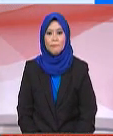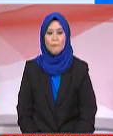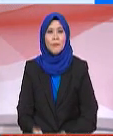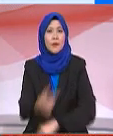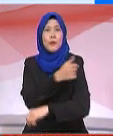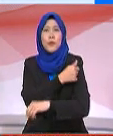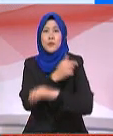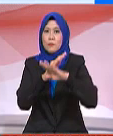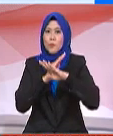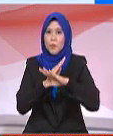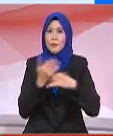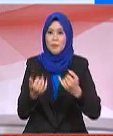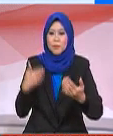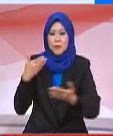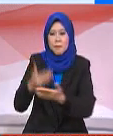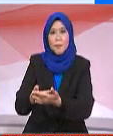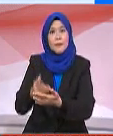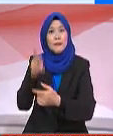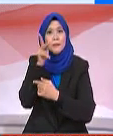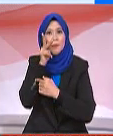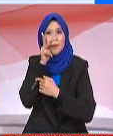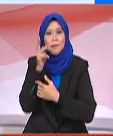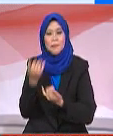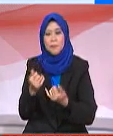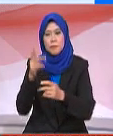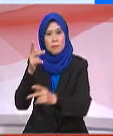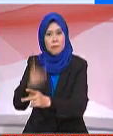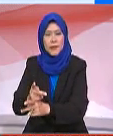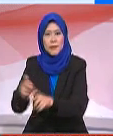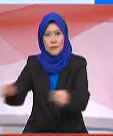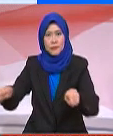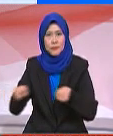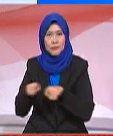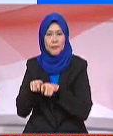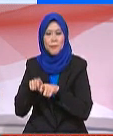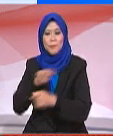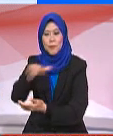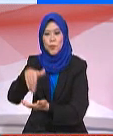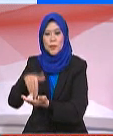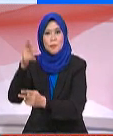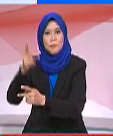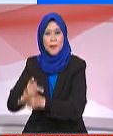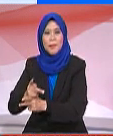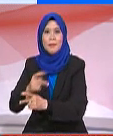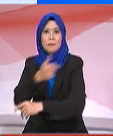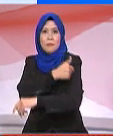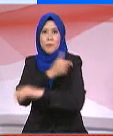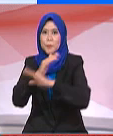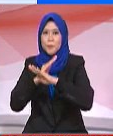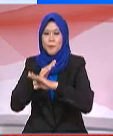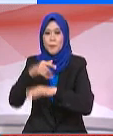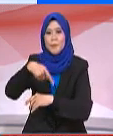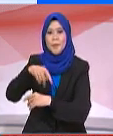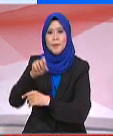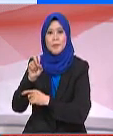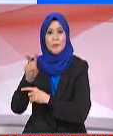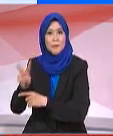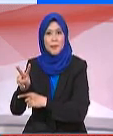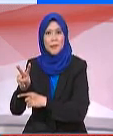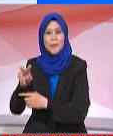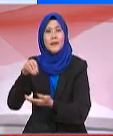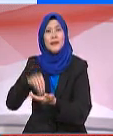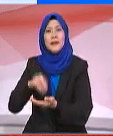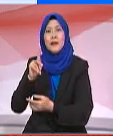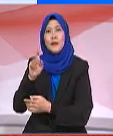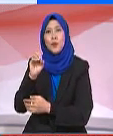Vaksin COVID-19 yang tiba di Kedah ditempatkan di lokasi penyimpanan atau pusat simpanan vaksin PSV yang dikenal pasti di